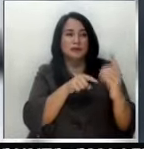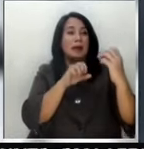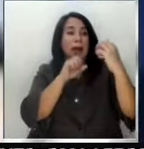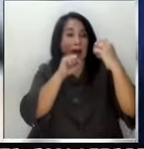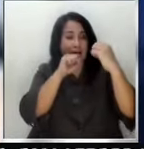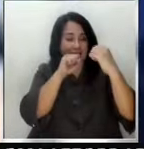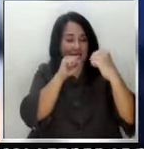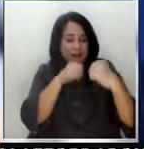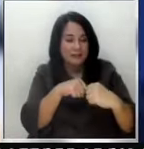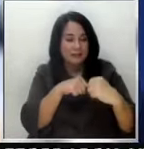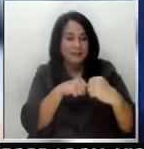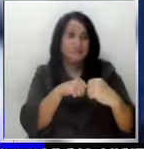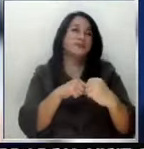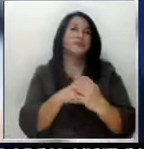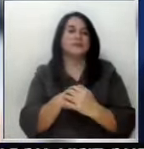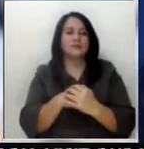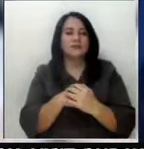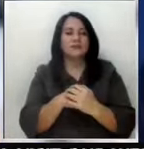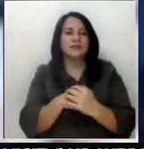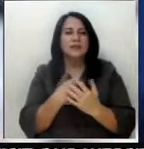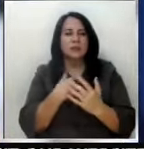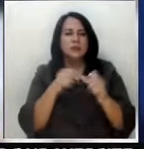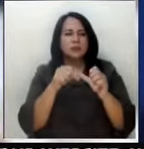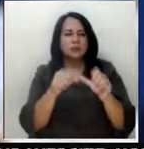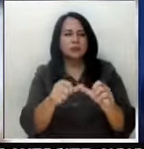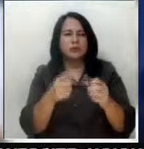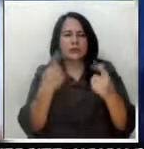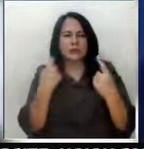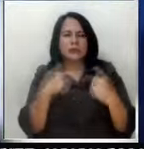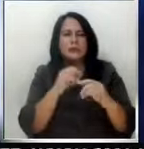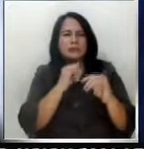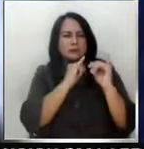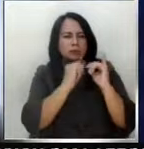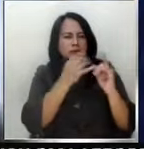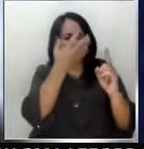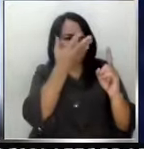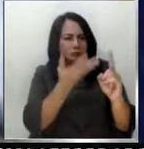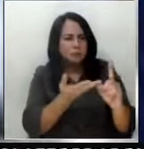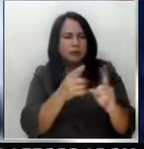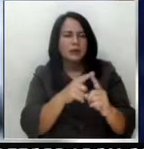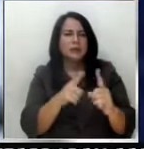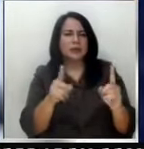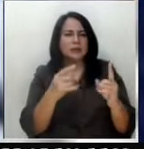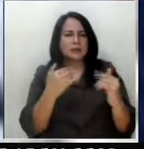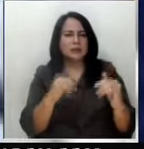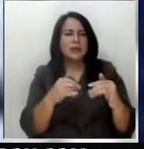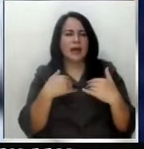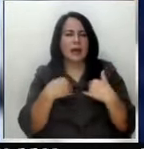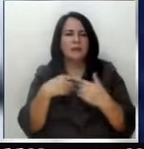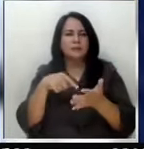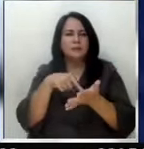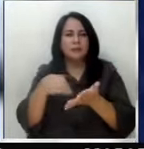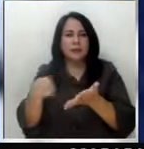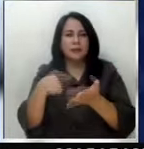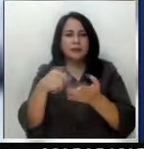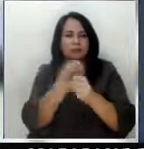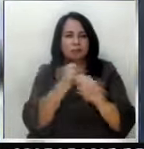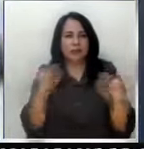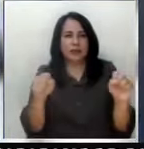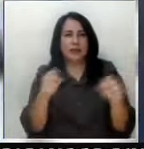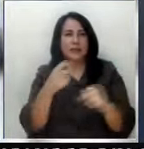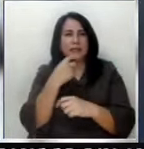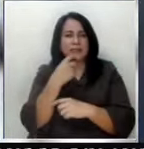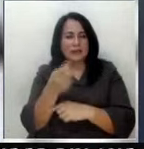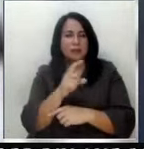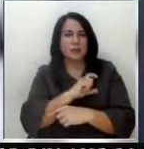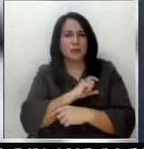ating accused. Patuloy namin sinisikap na makuna ng panig ang suspect na nakapaglagak na ng piyansa kahapon, sabi nito sa pulisya. Sa